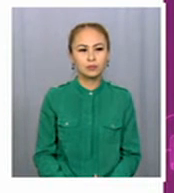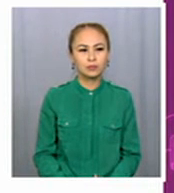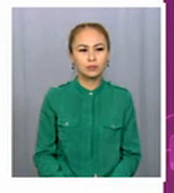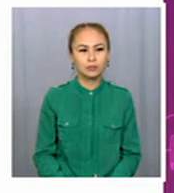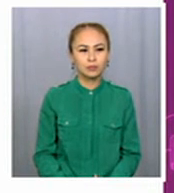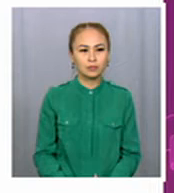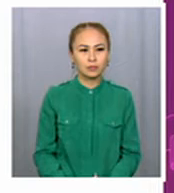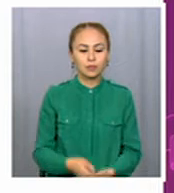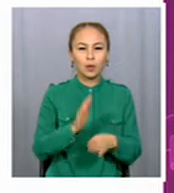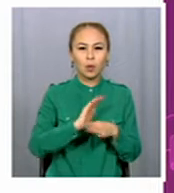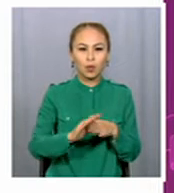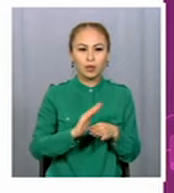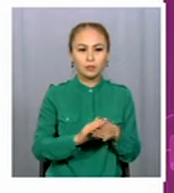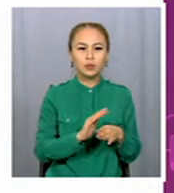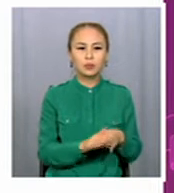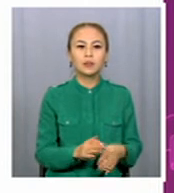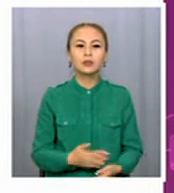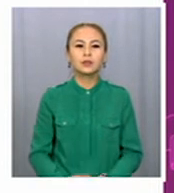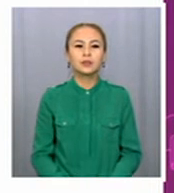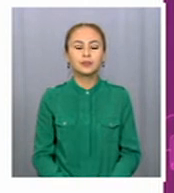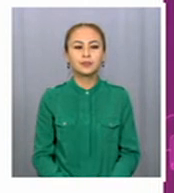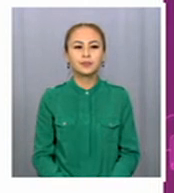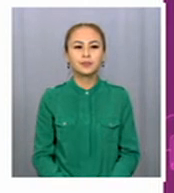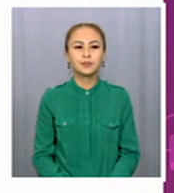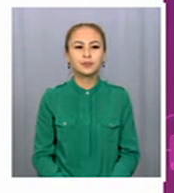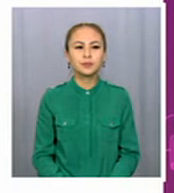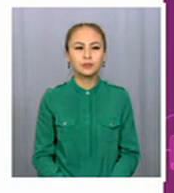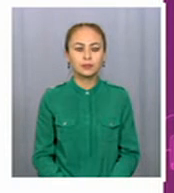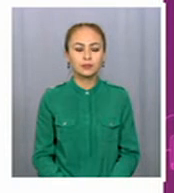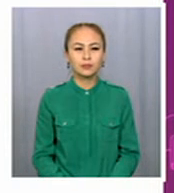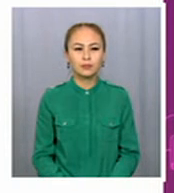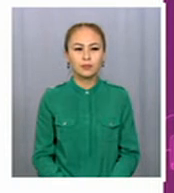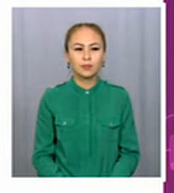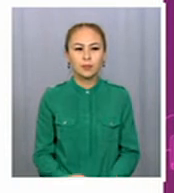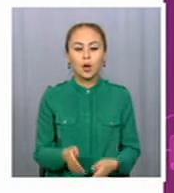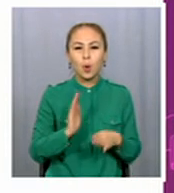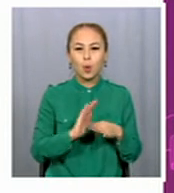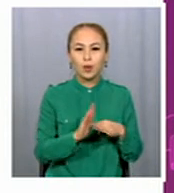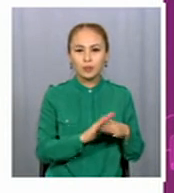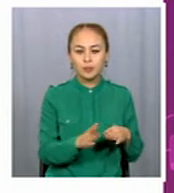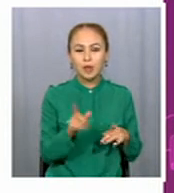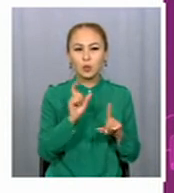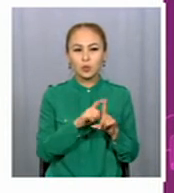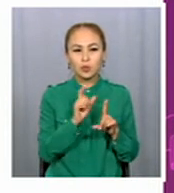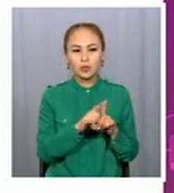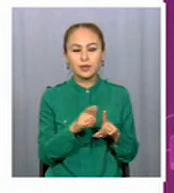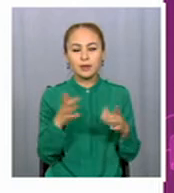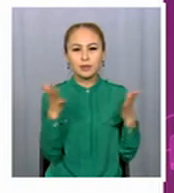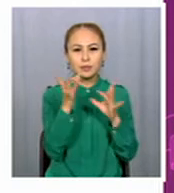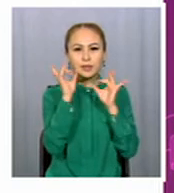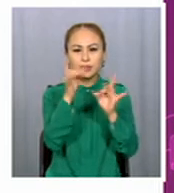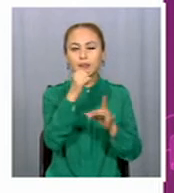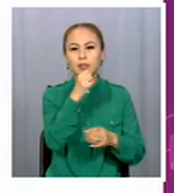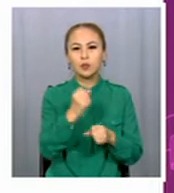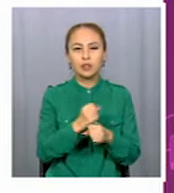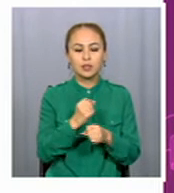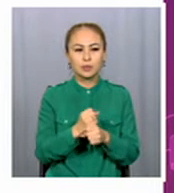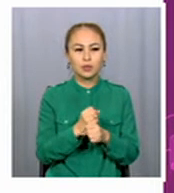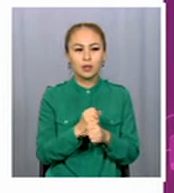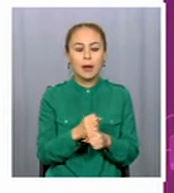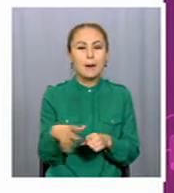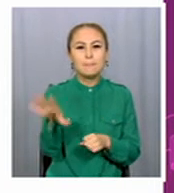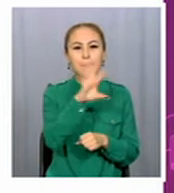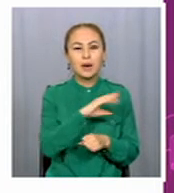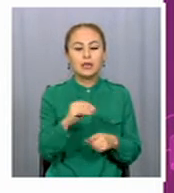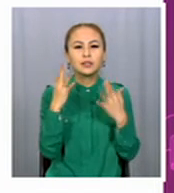Орам жапырақ. Балалар, орам жапырақ сөзіне дыбыстық талдау жасап көрейік. Сөзде барлығын